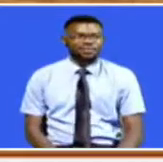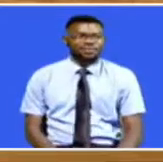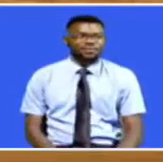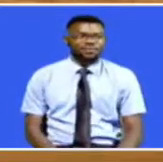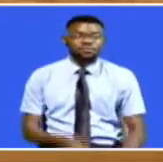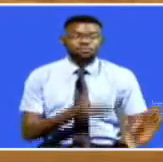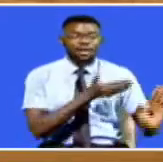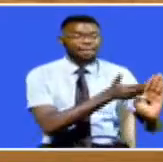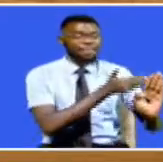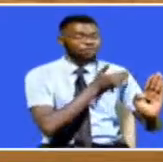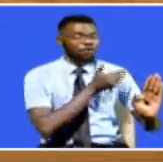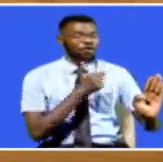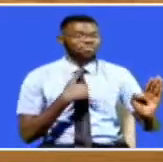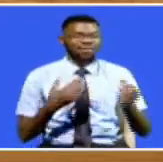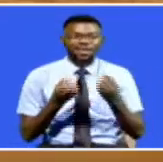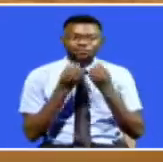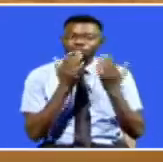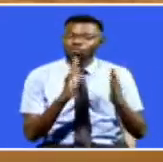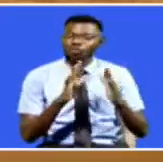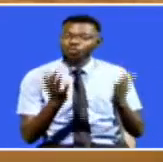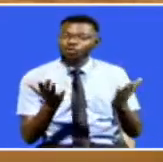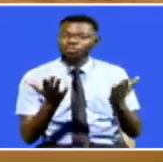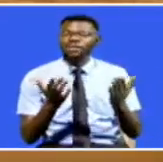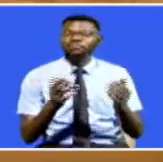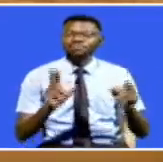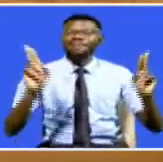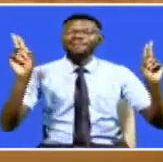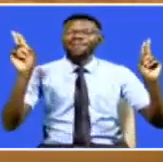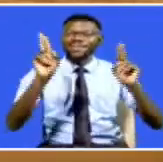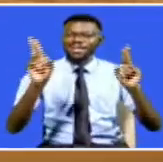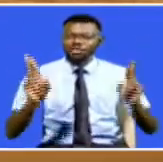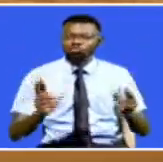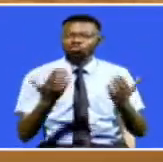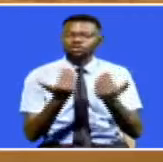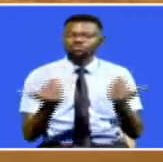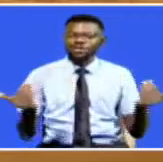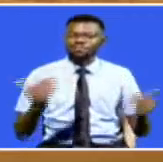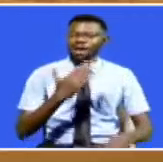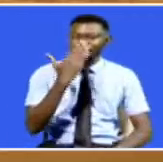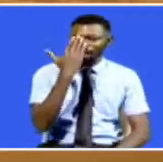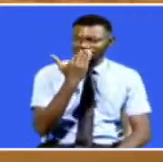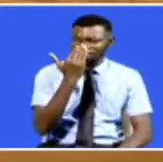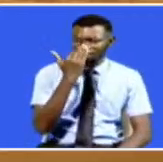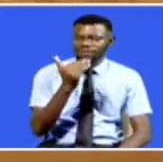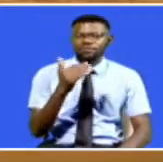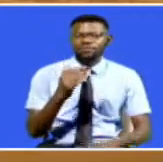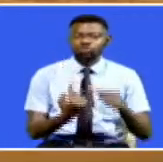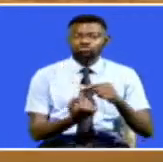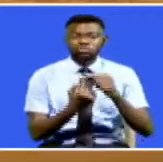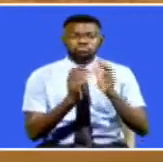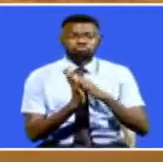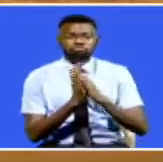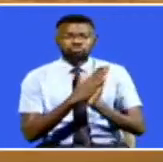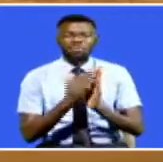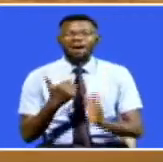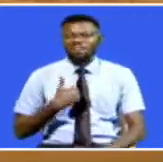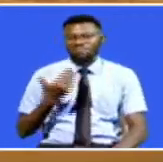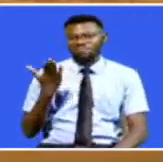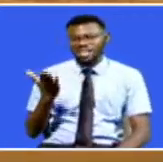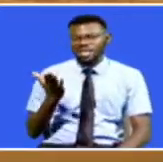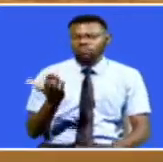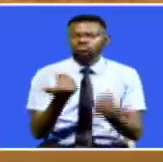nilivyoanza kukuarifu pale, leo ni siku ya watoto ulimwenguni, na bila shaka nitakuacha na makala maalum ambayo yanaangazia maslahi ya